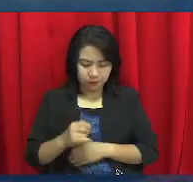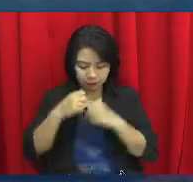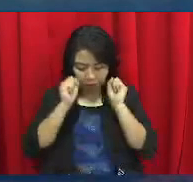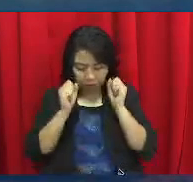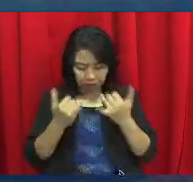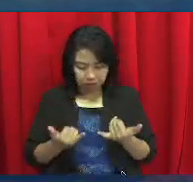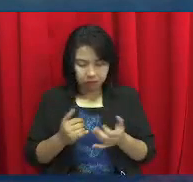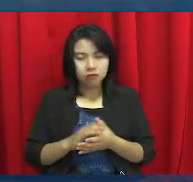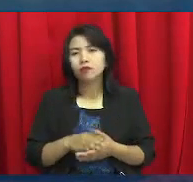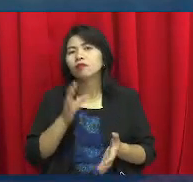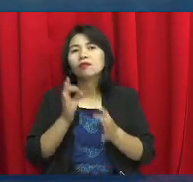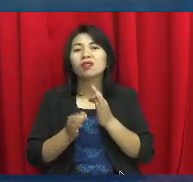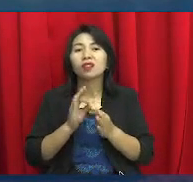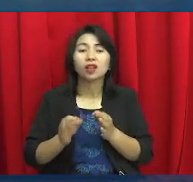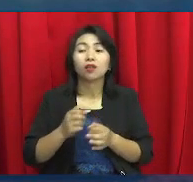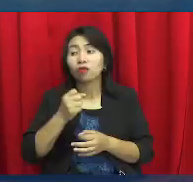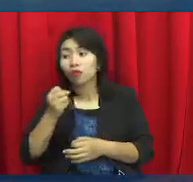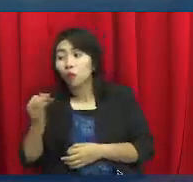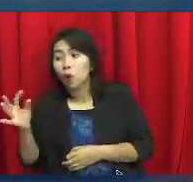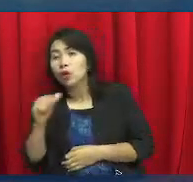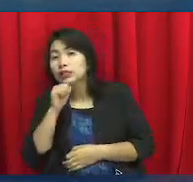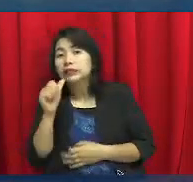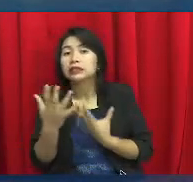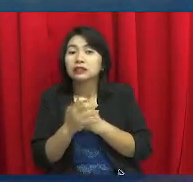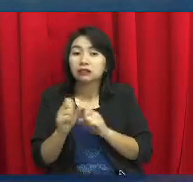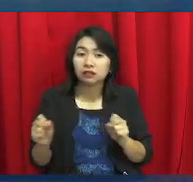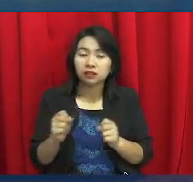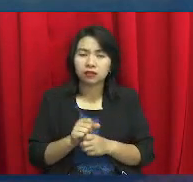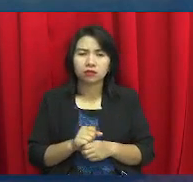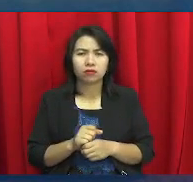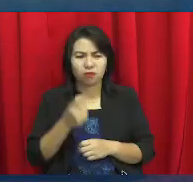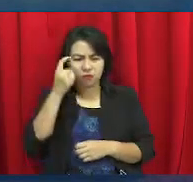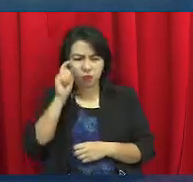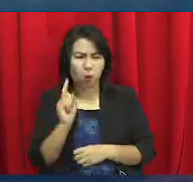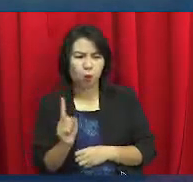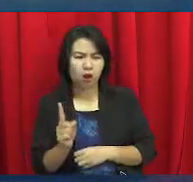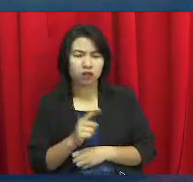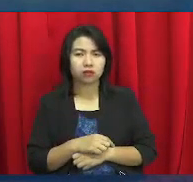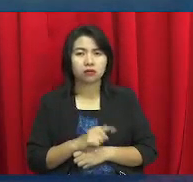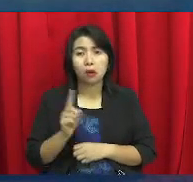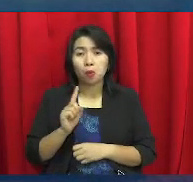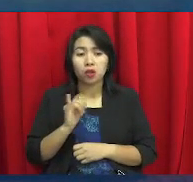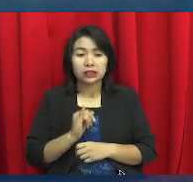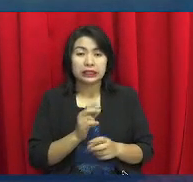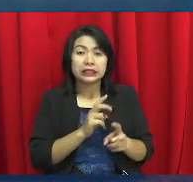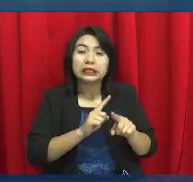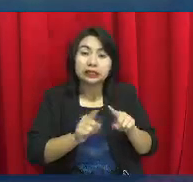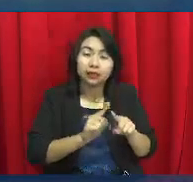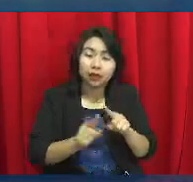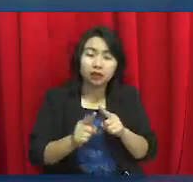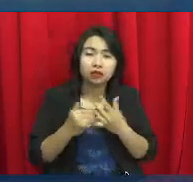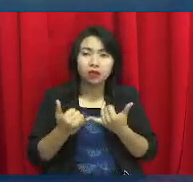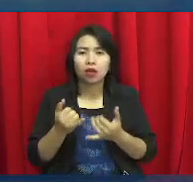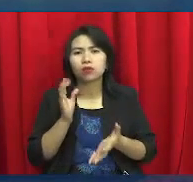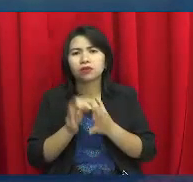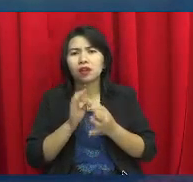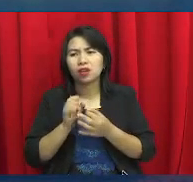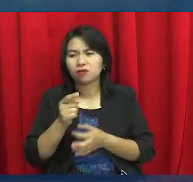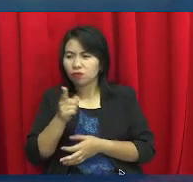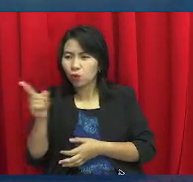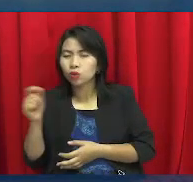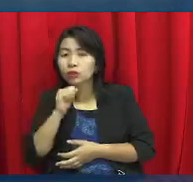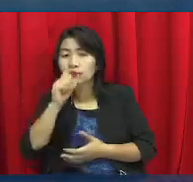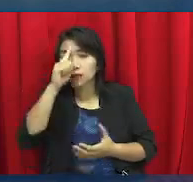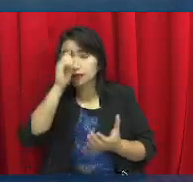yung sasabihin talaga ng mga unbeliever, eh para saan pa? Yeah. Diba? Anong pinagkaiba natin? Eh, kung sabihin pa ng unbeliever sa atin,